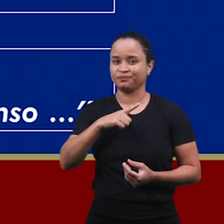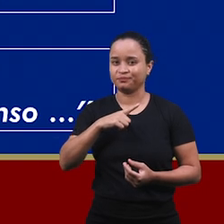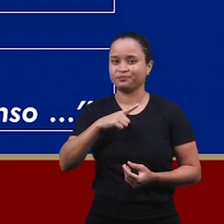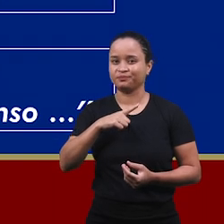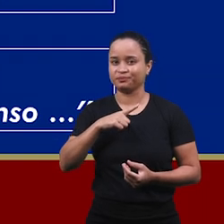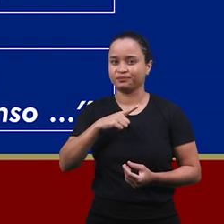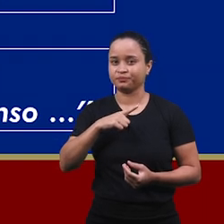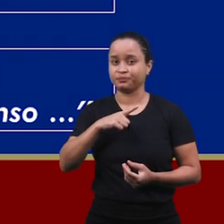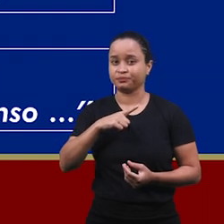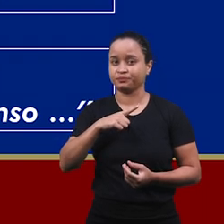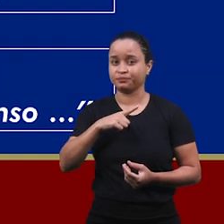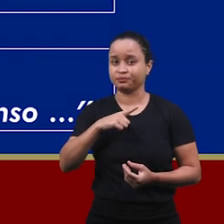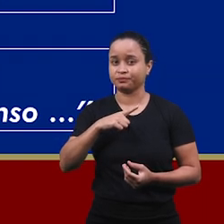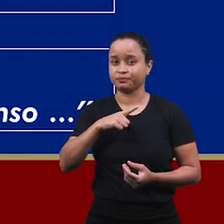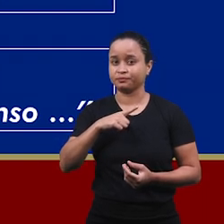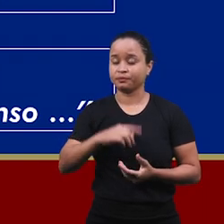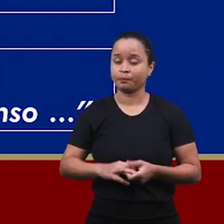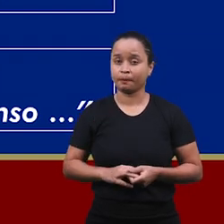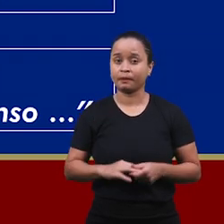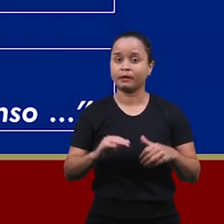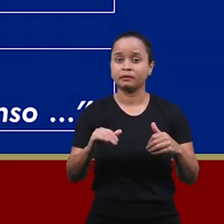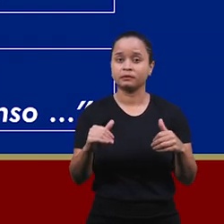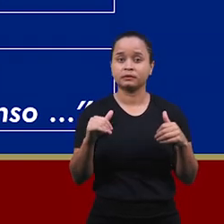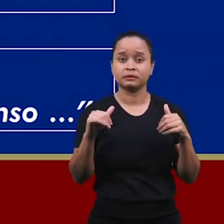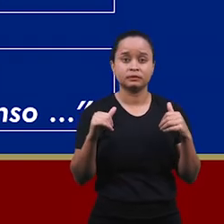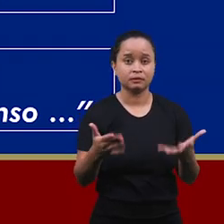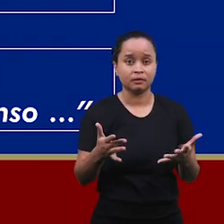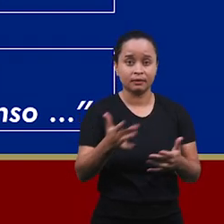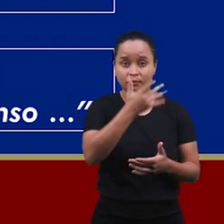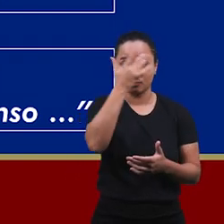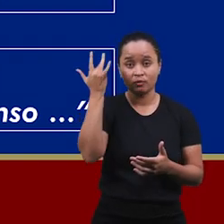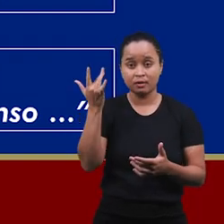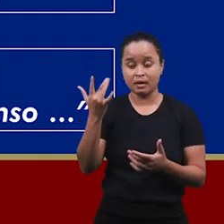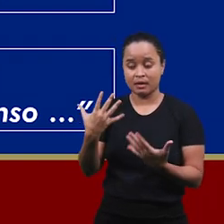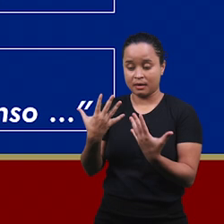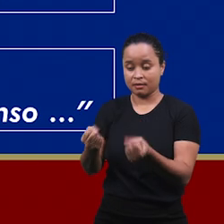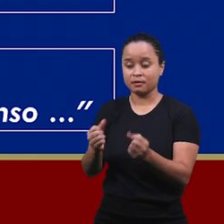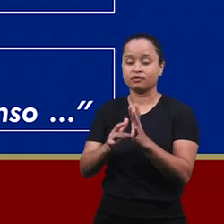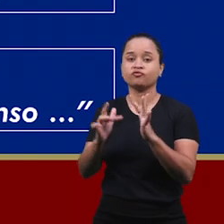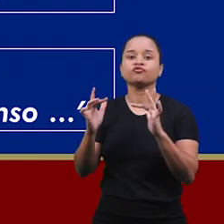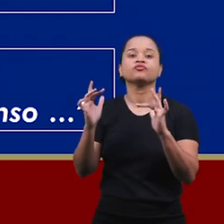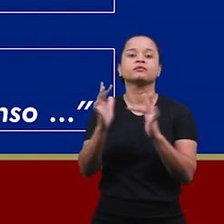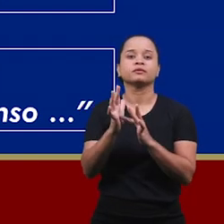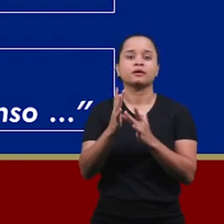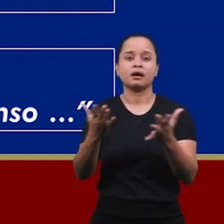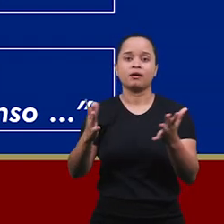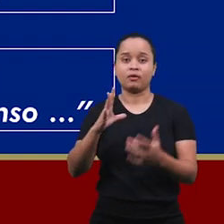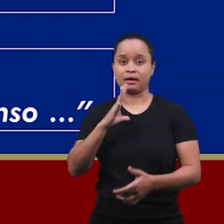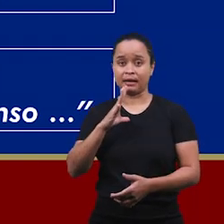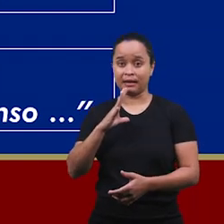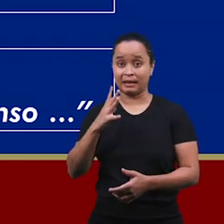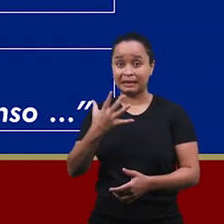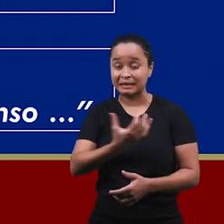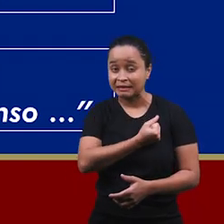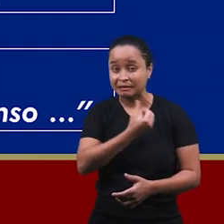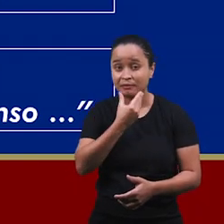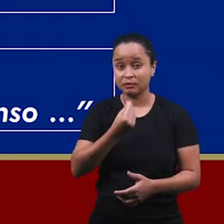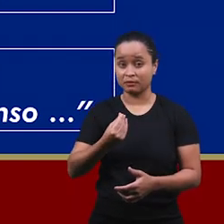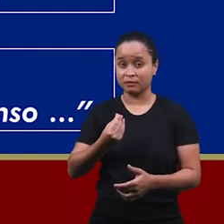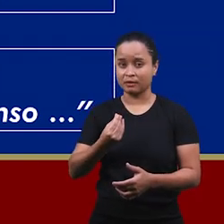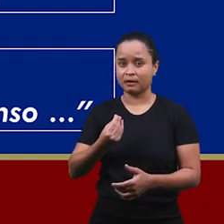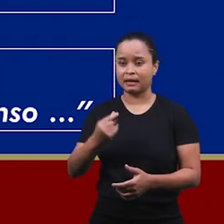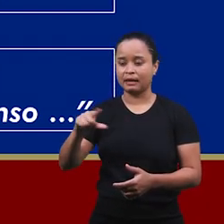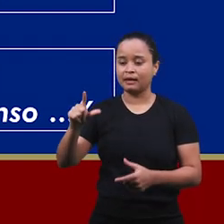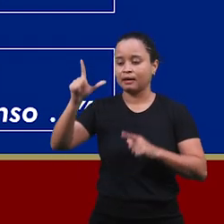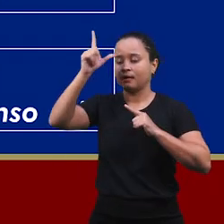âmes. Gloire à Dieu. Donc, ceux qui acceptent Jésus comme sauveur, ils